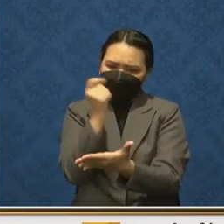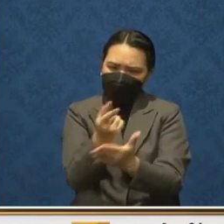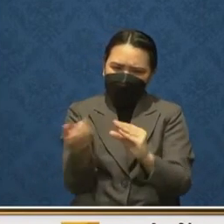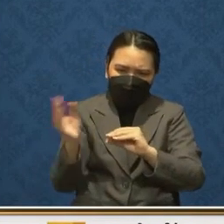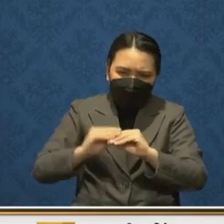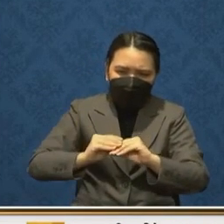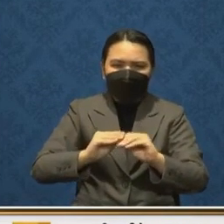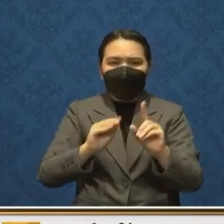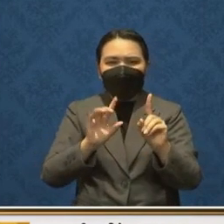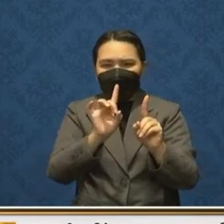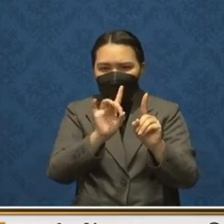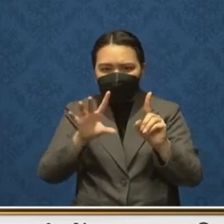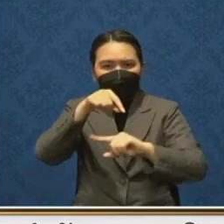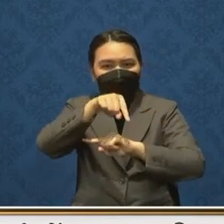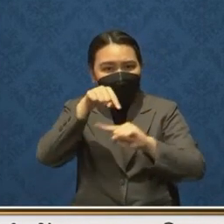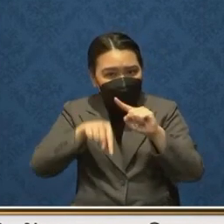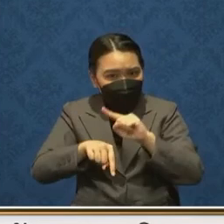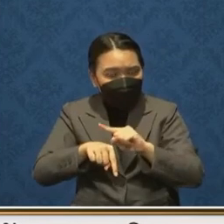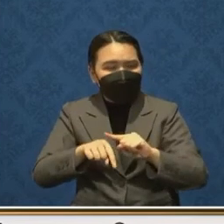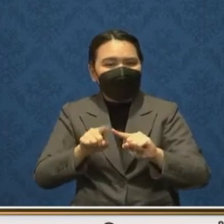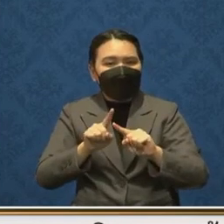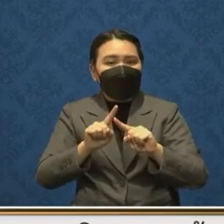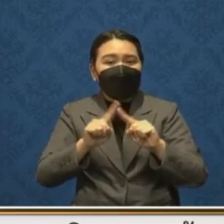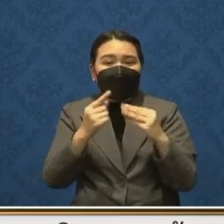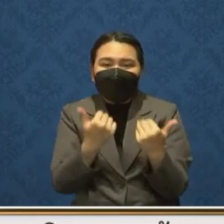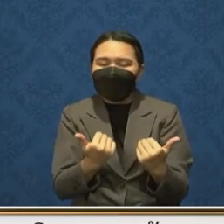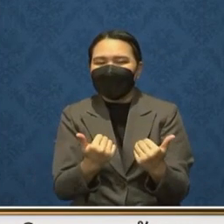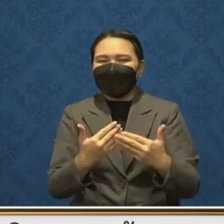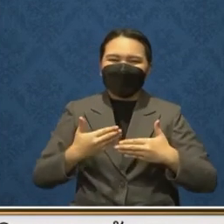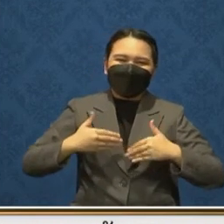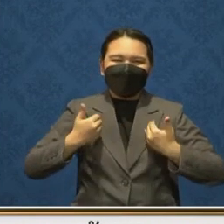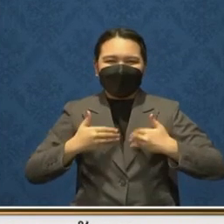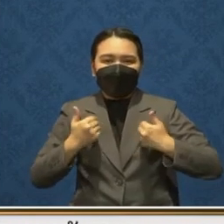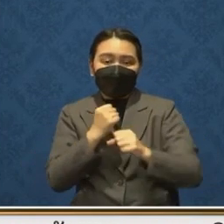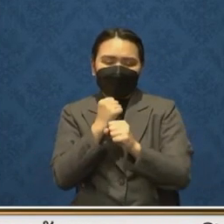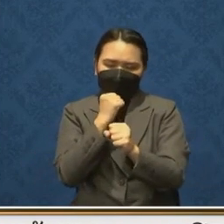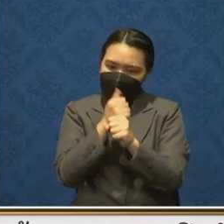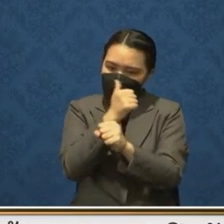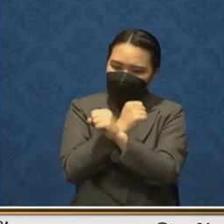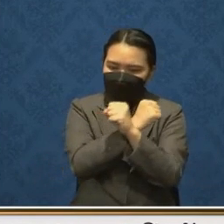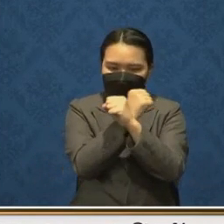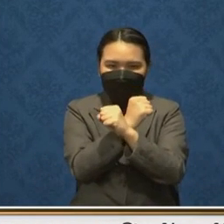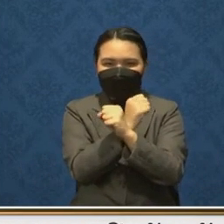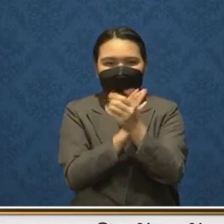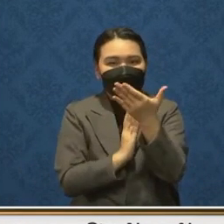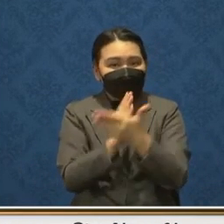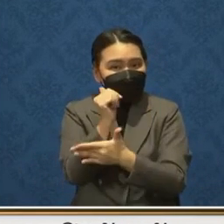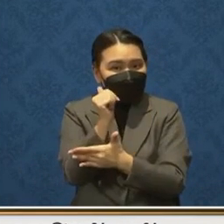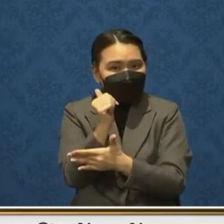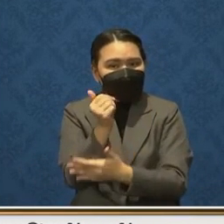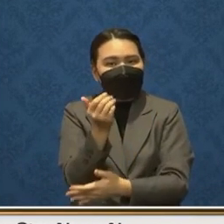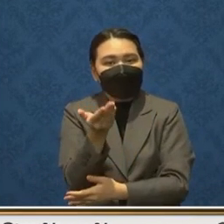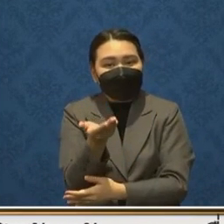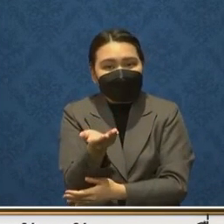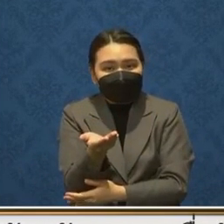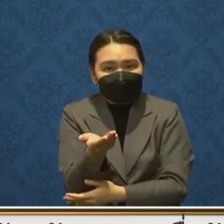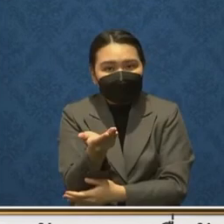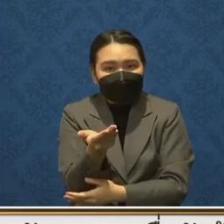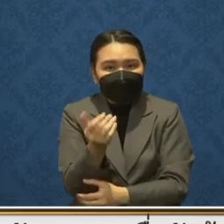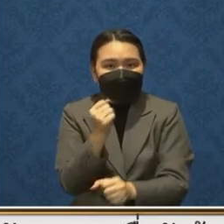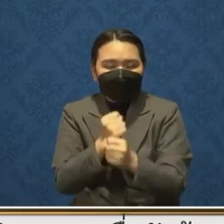อบอะไรวันนี้ท่านยรีกกดกระดาะออกมาีหนาก interpretiveอย ทำได้ ทำได้ท่านทำอยี้่านตอบแทนใครครับ